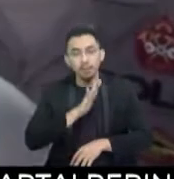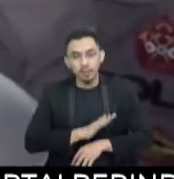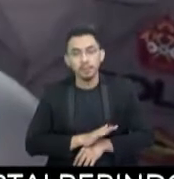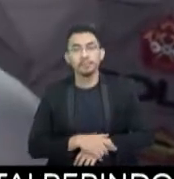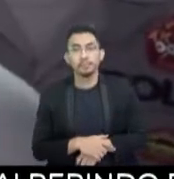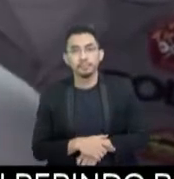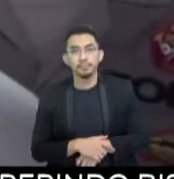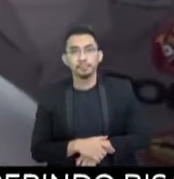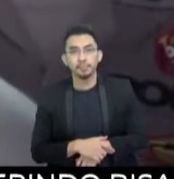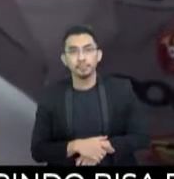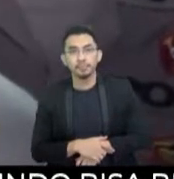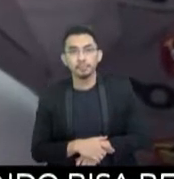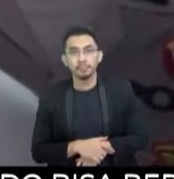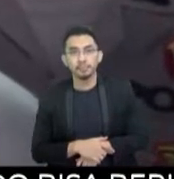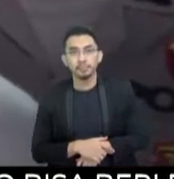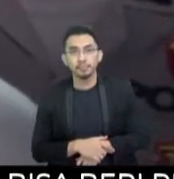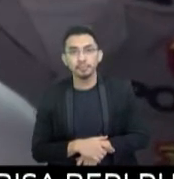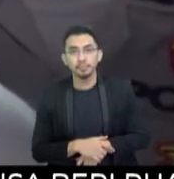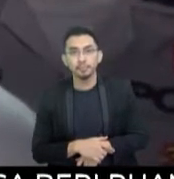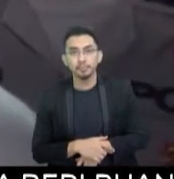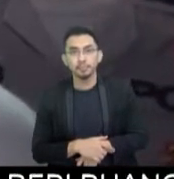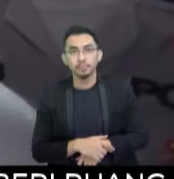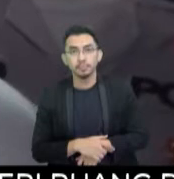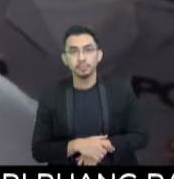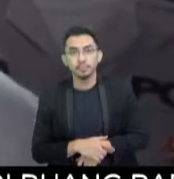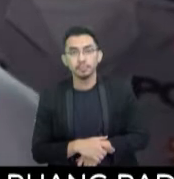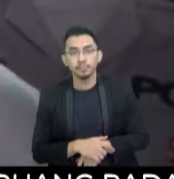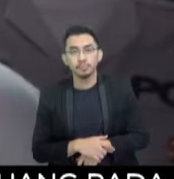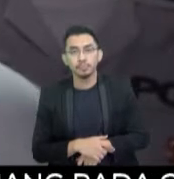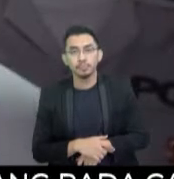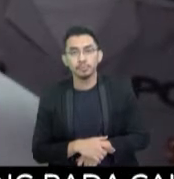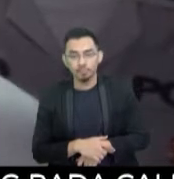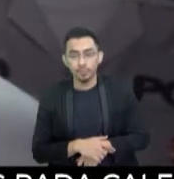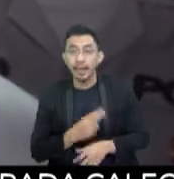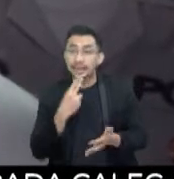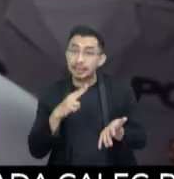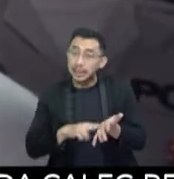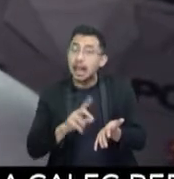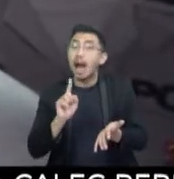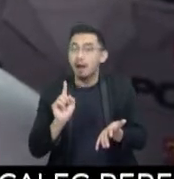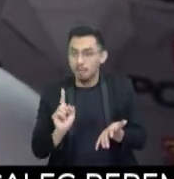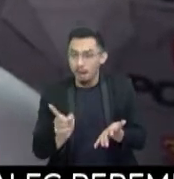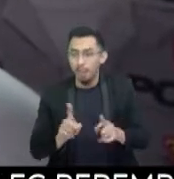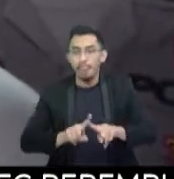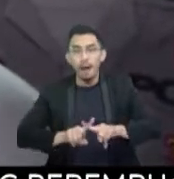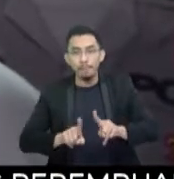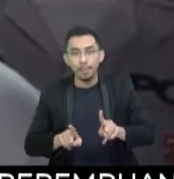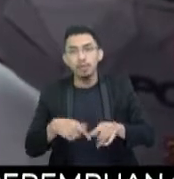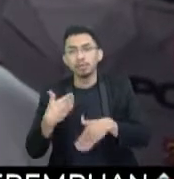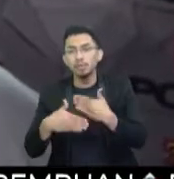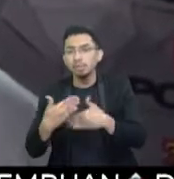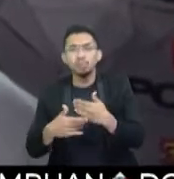Di sini ada, ya, izinnya ada. Kemudian dari izinnya tidak sesuai dengan fakta yang ada di lapangan. Izinnya seperti apa?